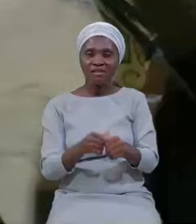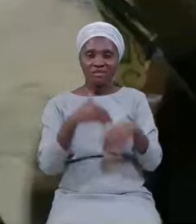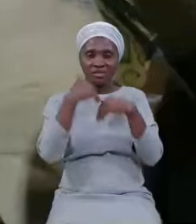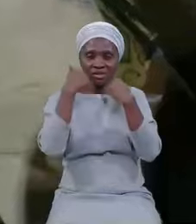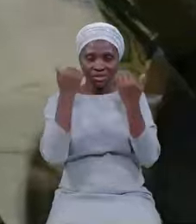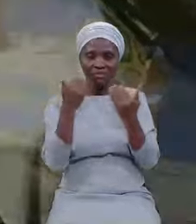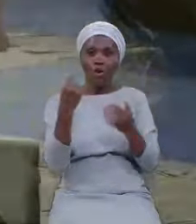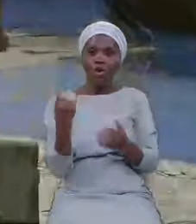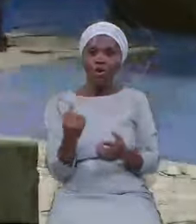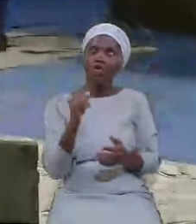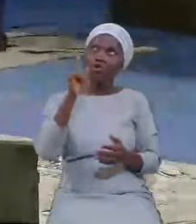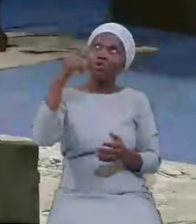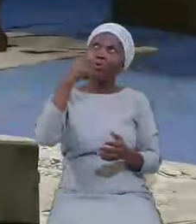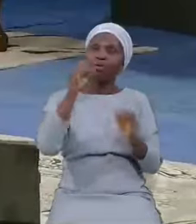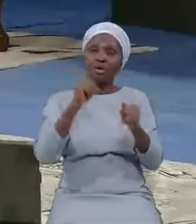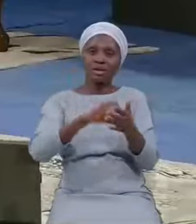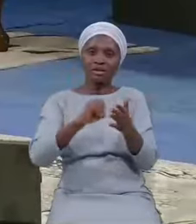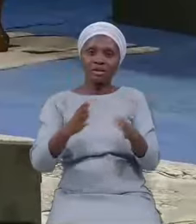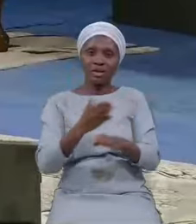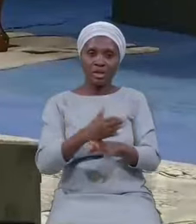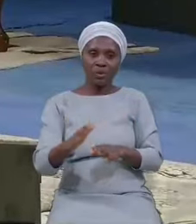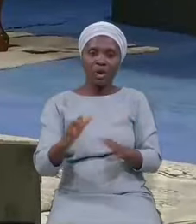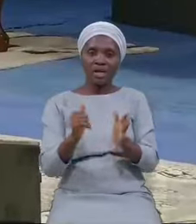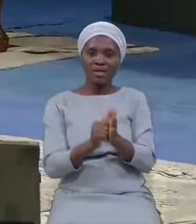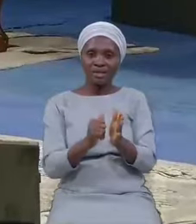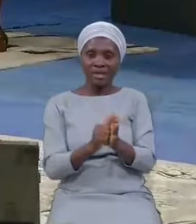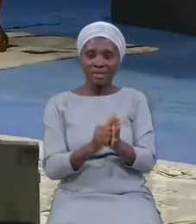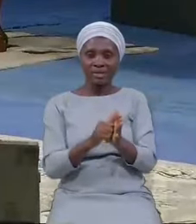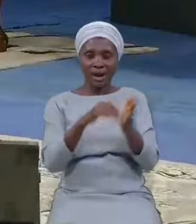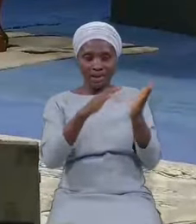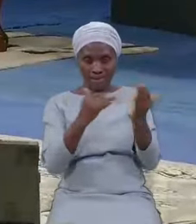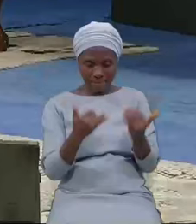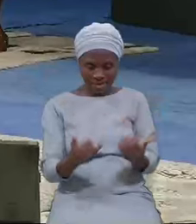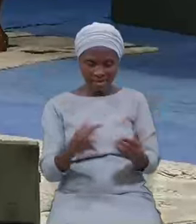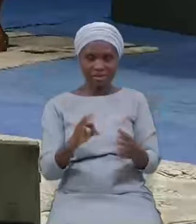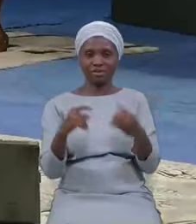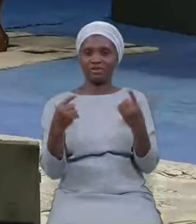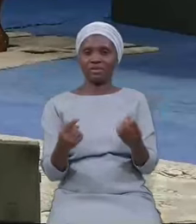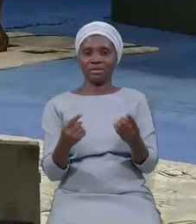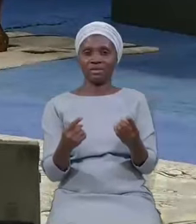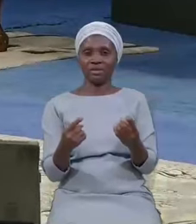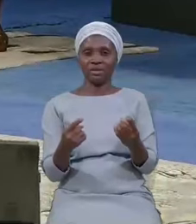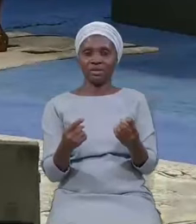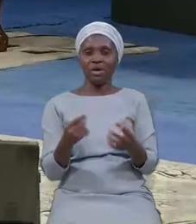peut ôter cette présence du péché, pourquoi doit-il l'enlever?